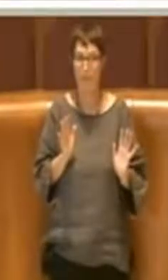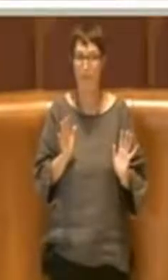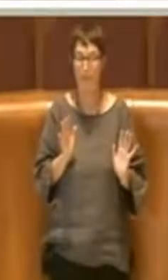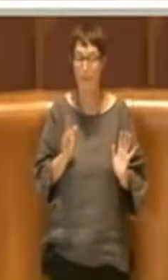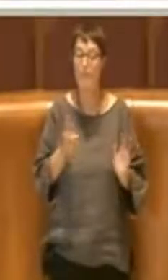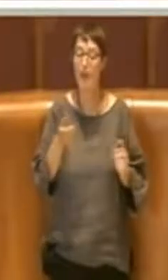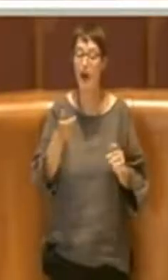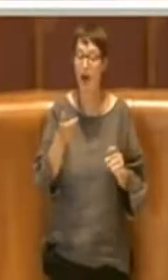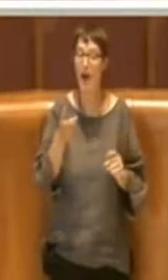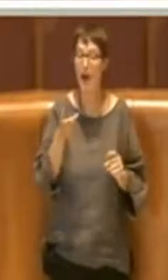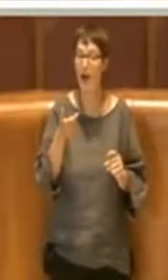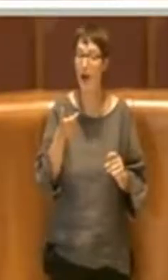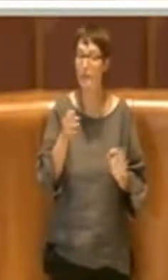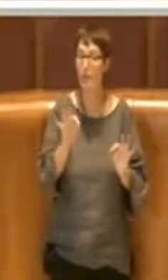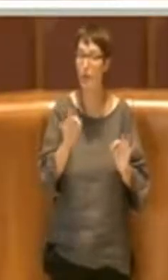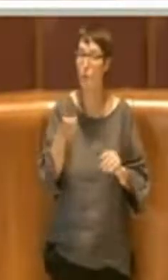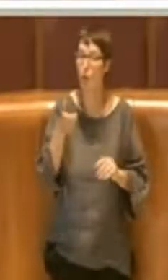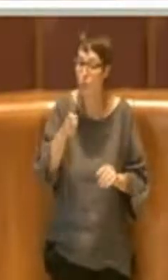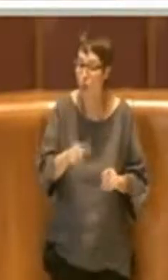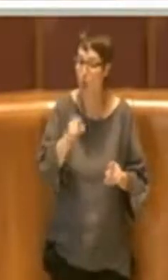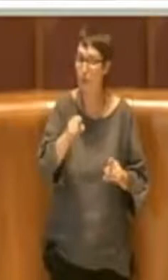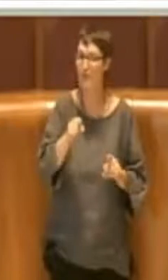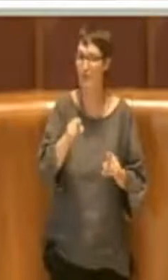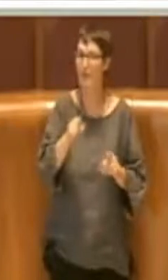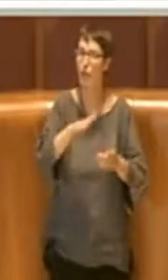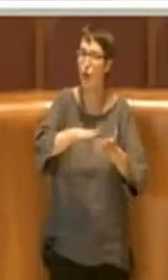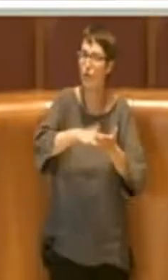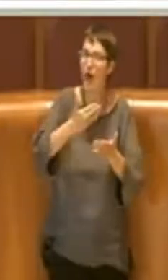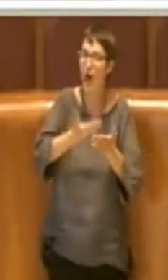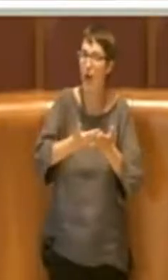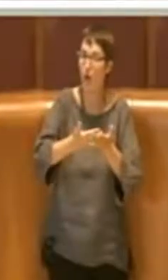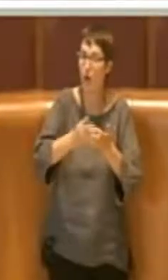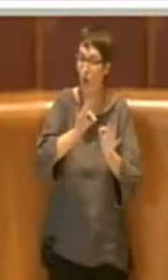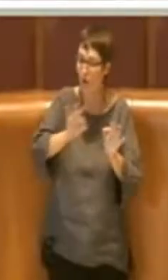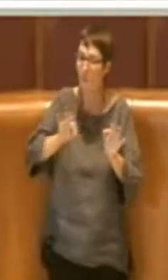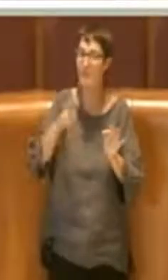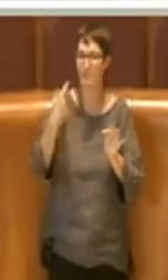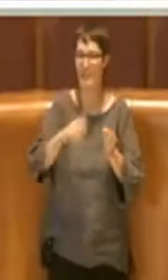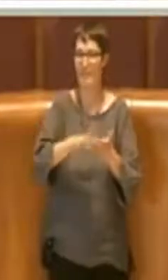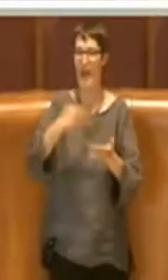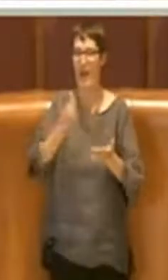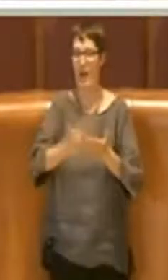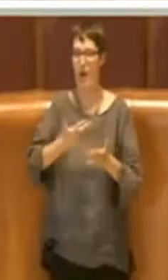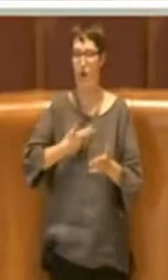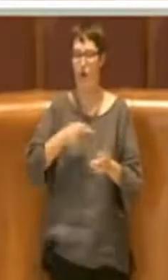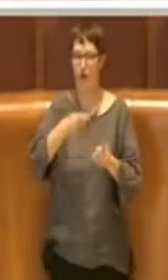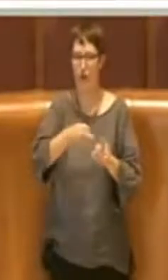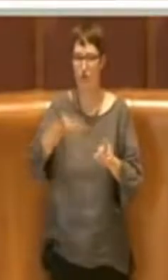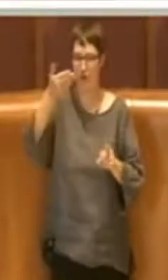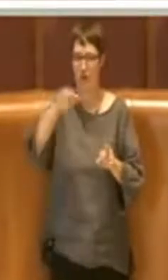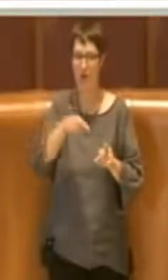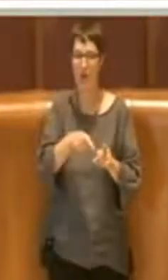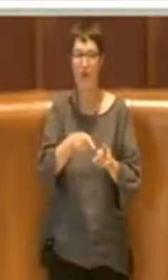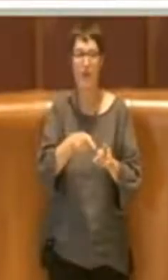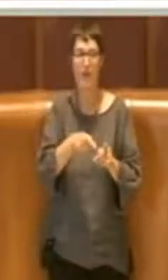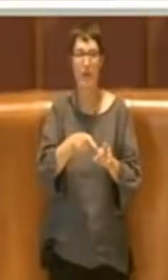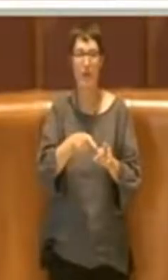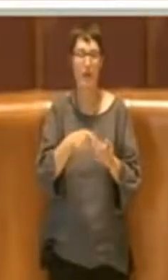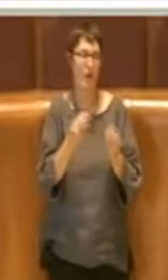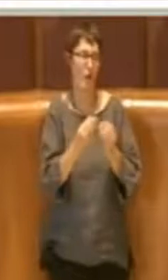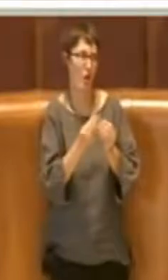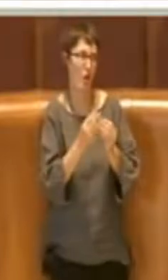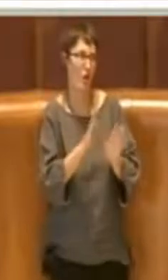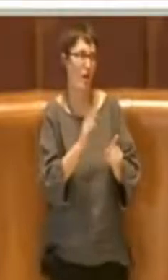questi valori hanno un valore, vorrei che fossero ricordati, colleghi, però vi chiedo anche a voi